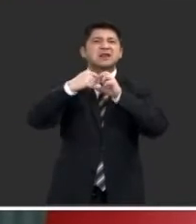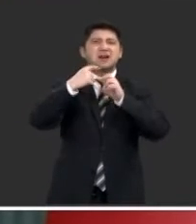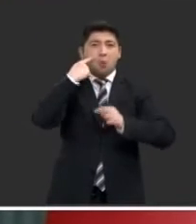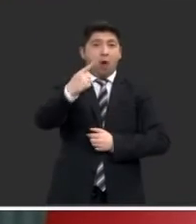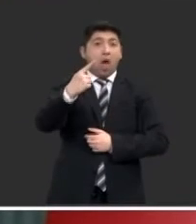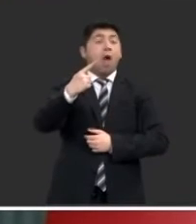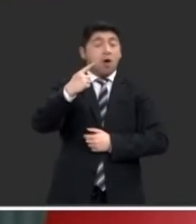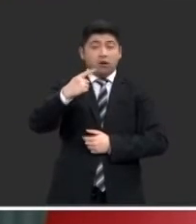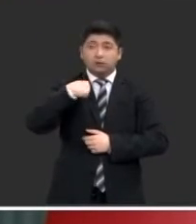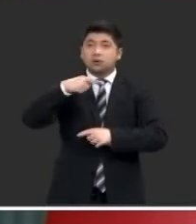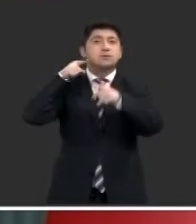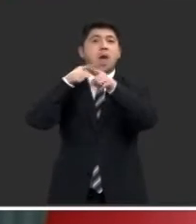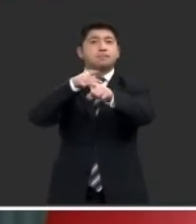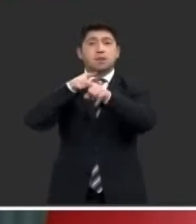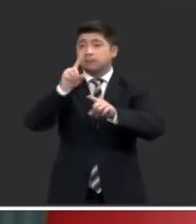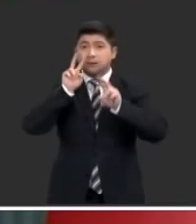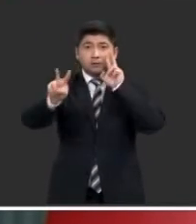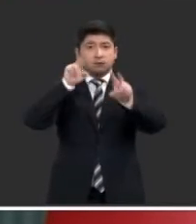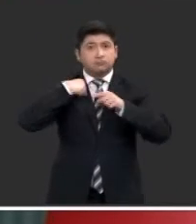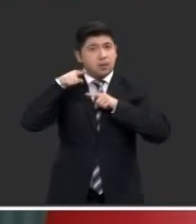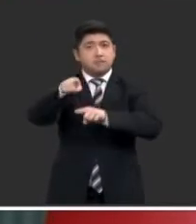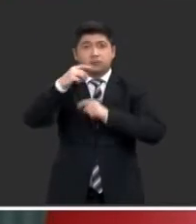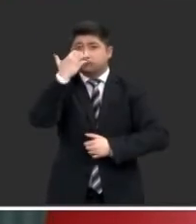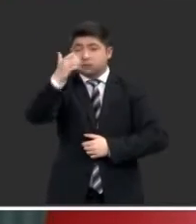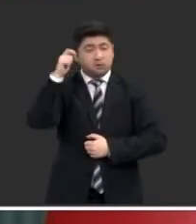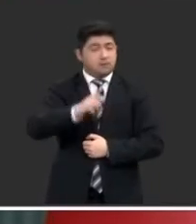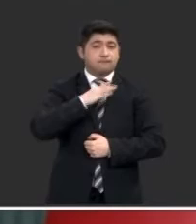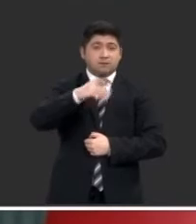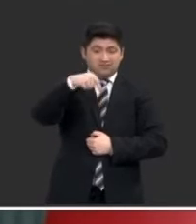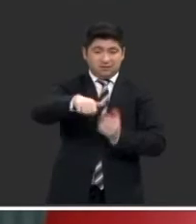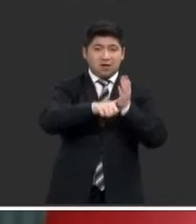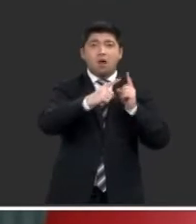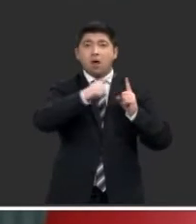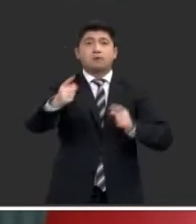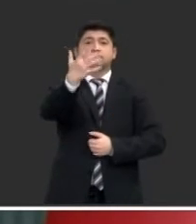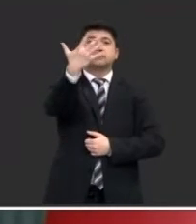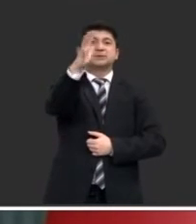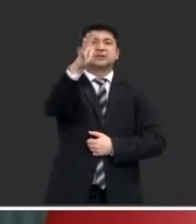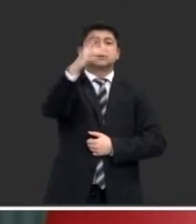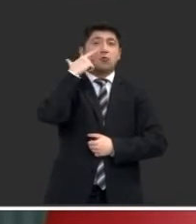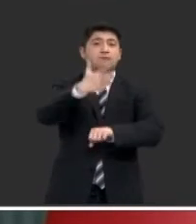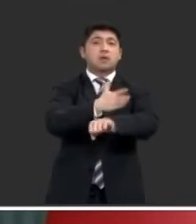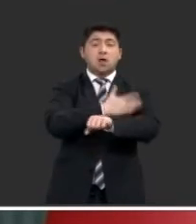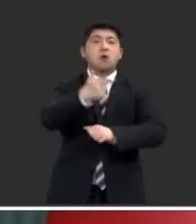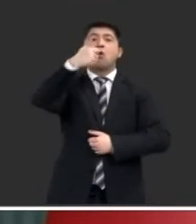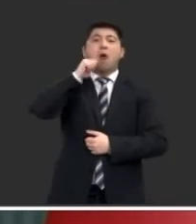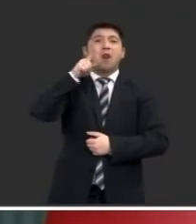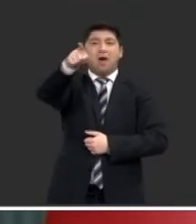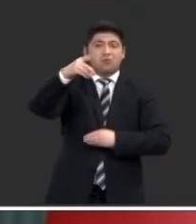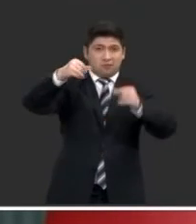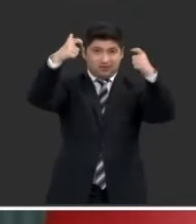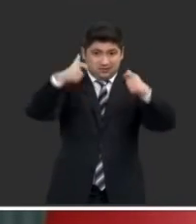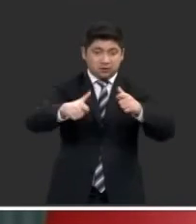durumlarını da yakından takip ediyoruz ve bugüne kadar 5000 vatandaşımız Ukrayna